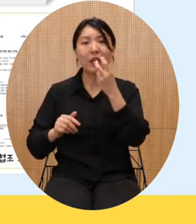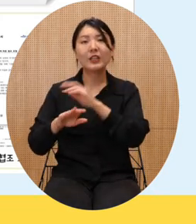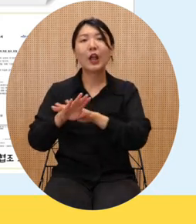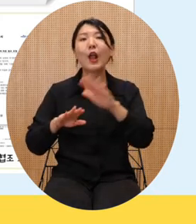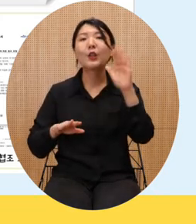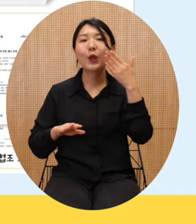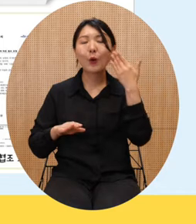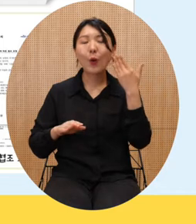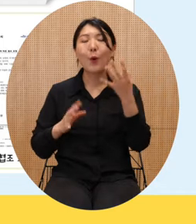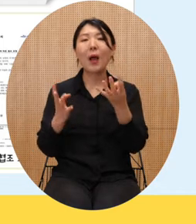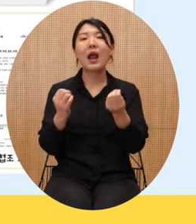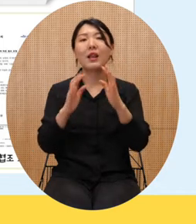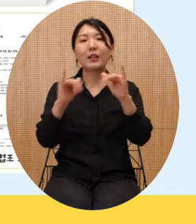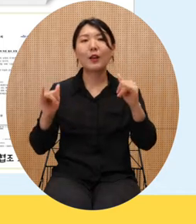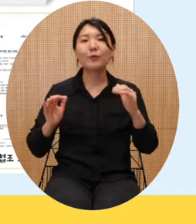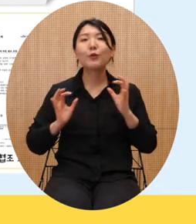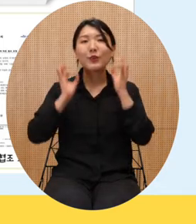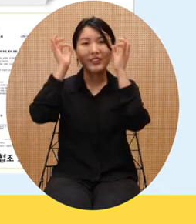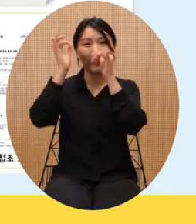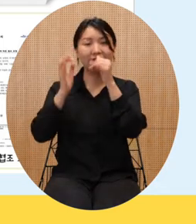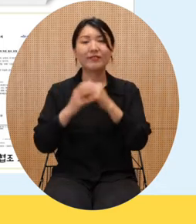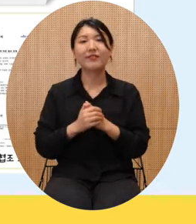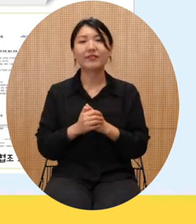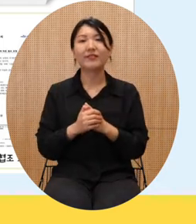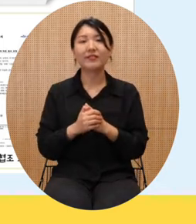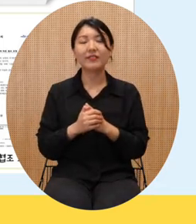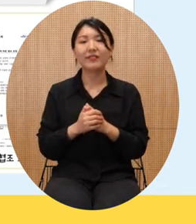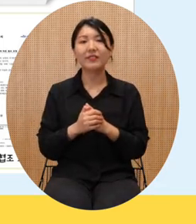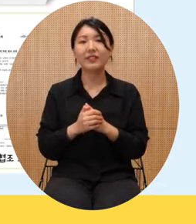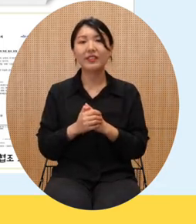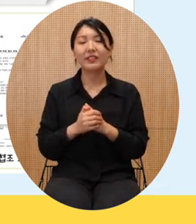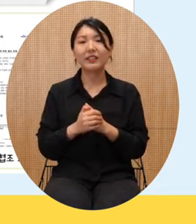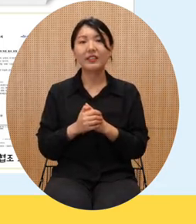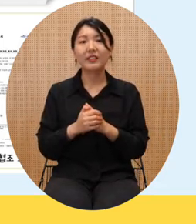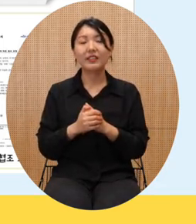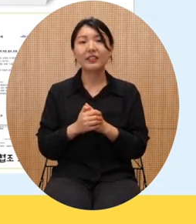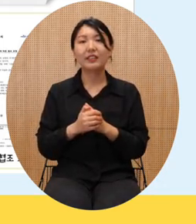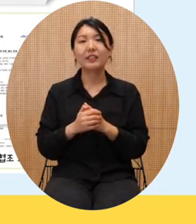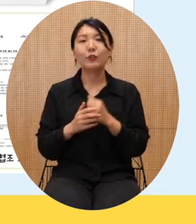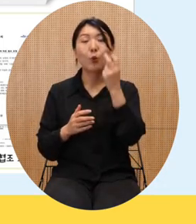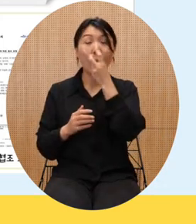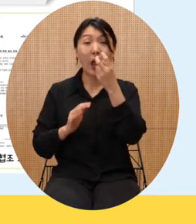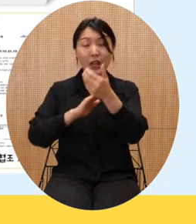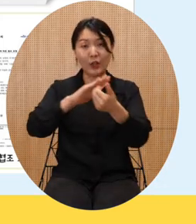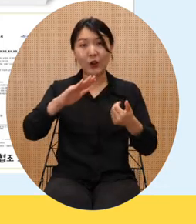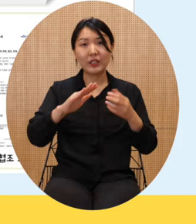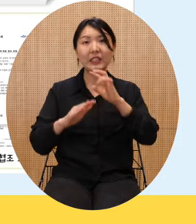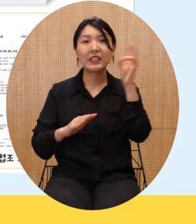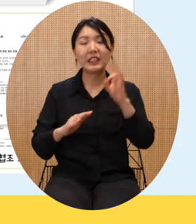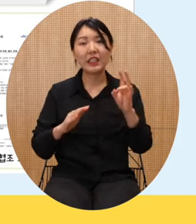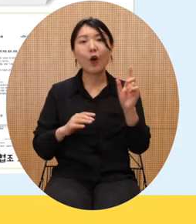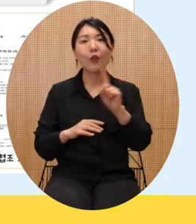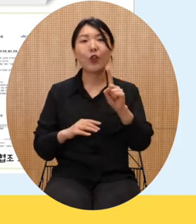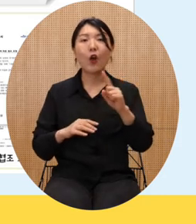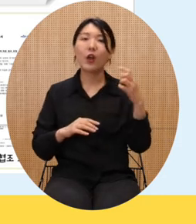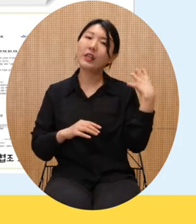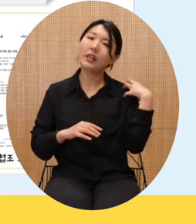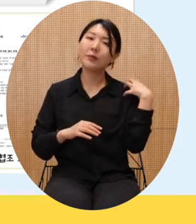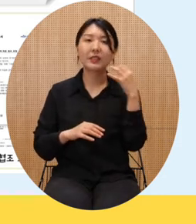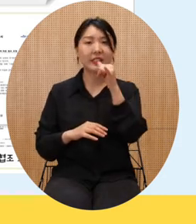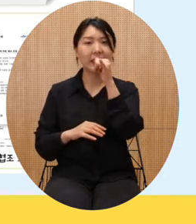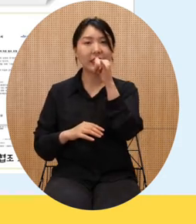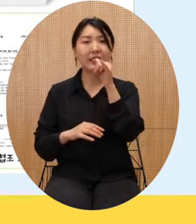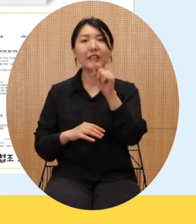이 조사가 잘 되도록 많은 분들이 노력을 해주고 계시더라고요. 그래서 사실은 이 조사 전에 시흥시가